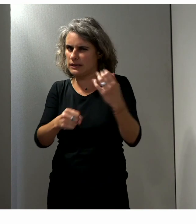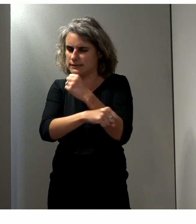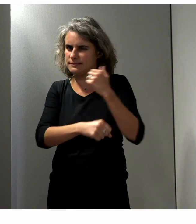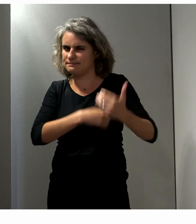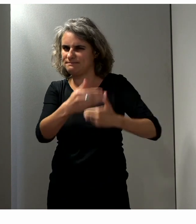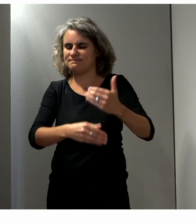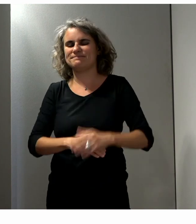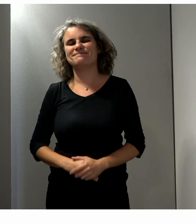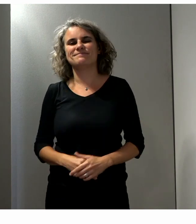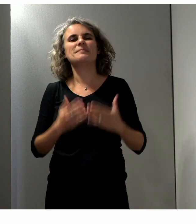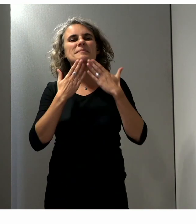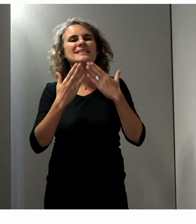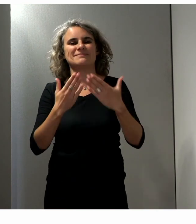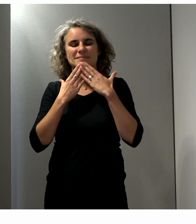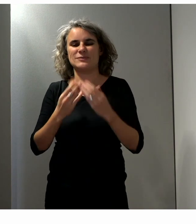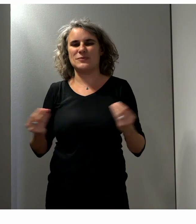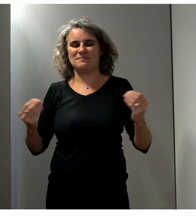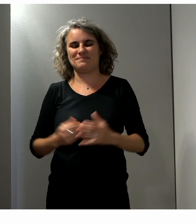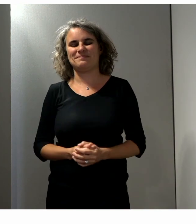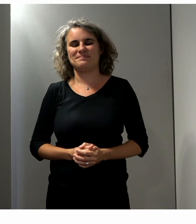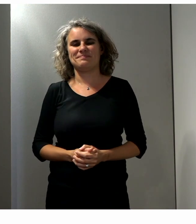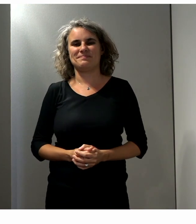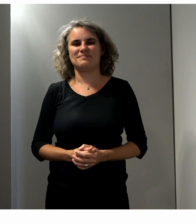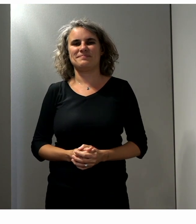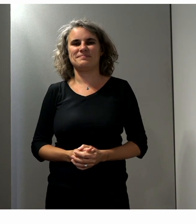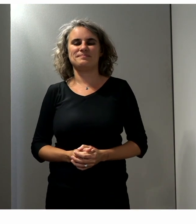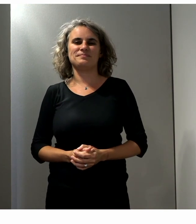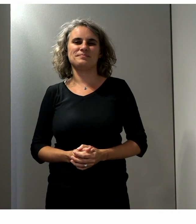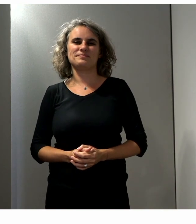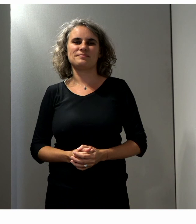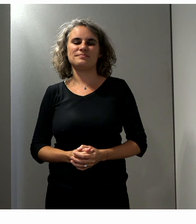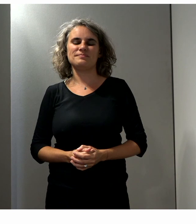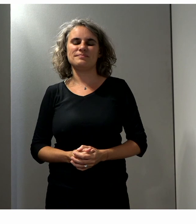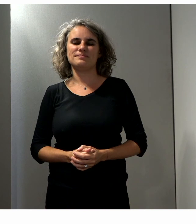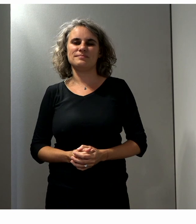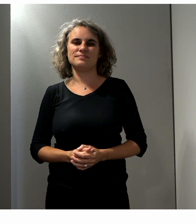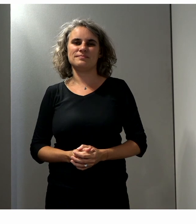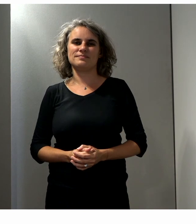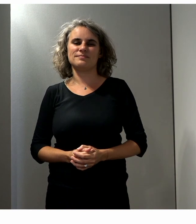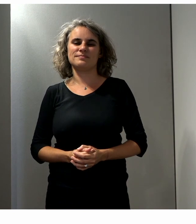progresser. Merci. Merci beaucoup de votre invitation en tout cas. Merci.